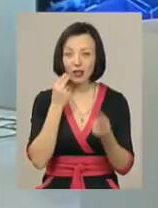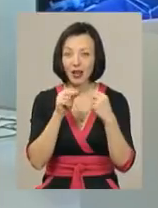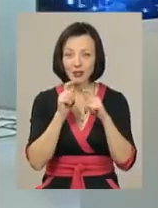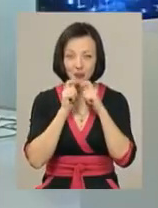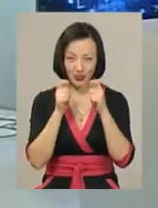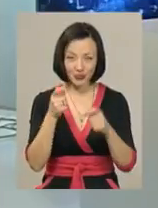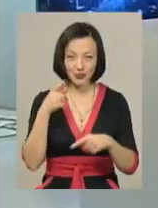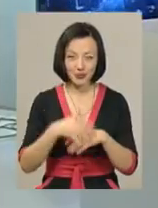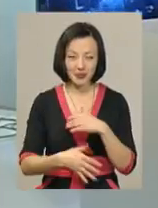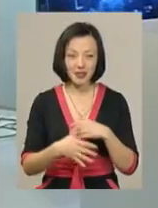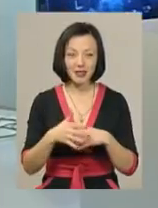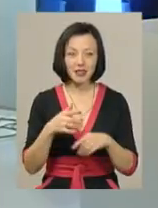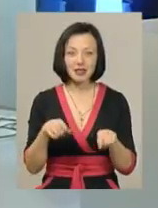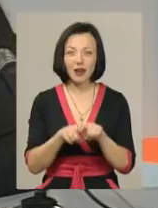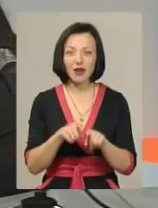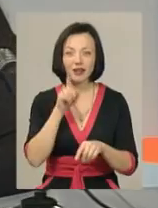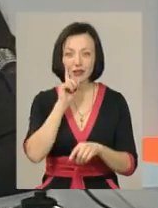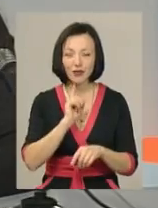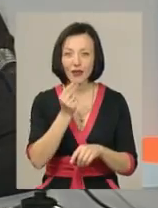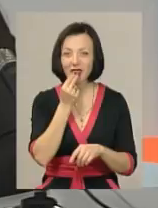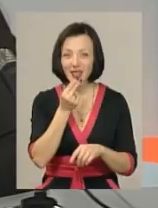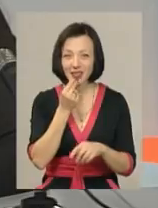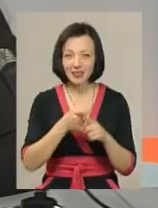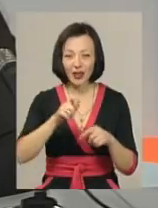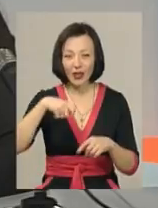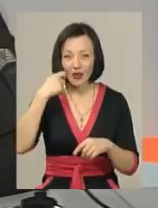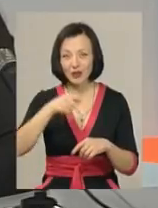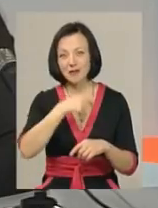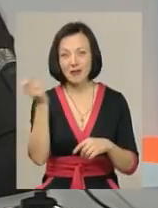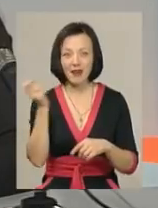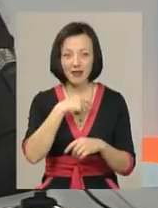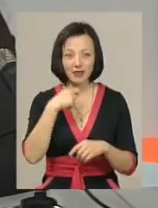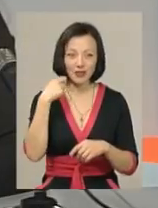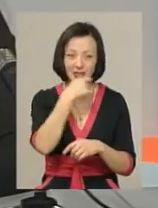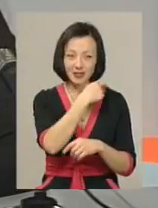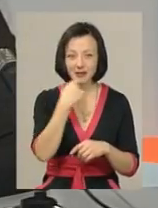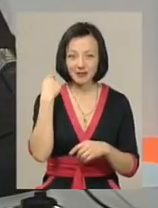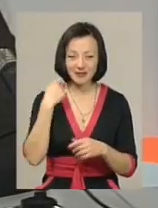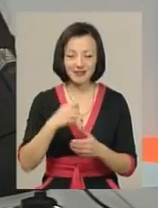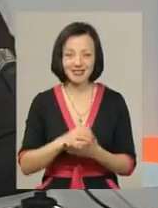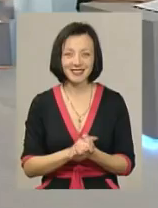подарунком розумієте який він з такою насолодою їв в цією ложкою махав трошкиро